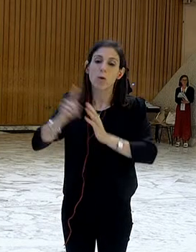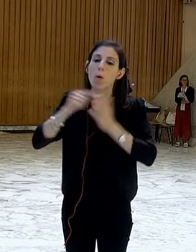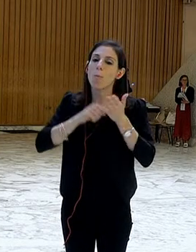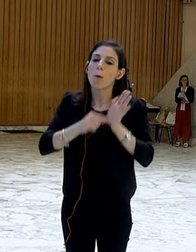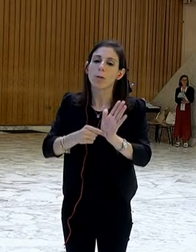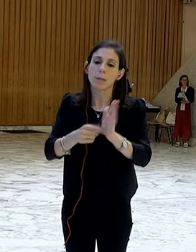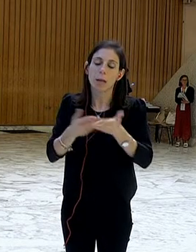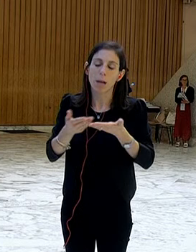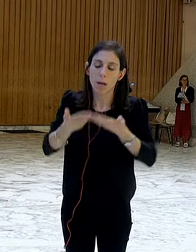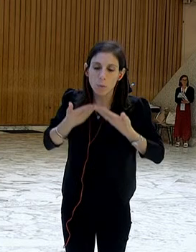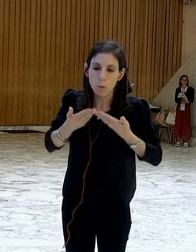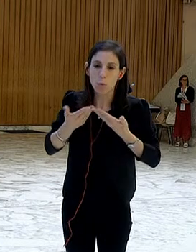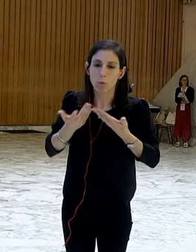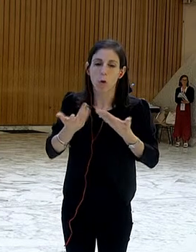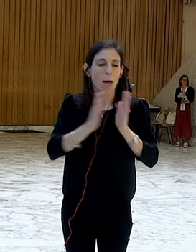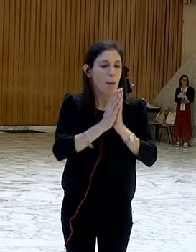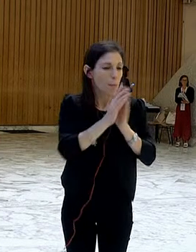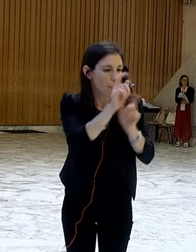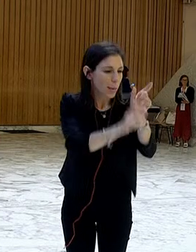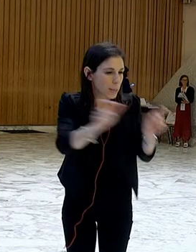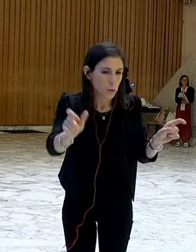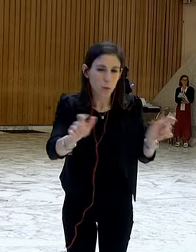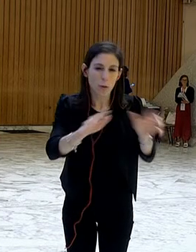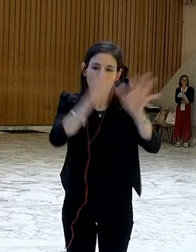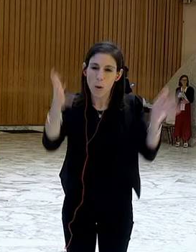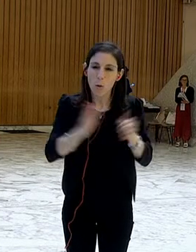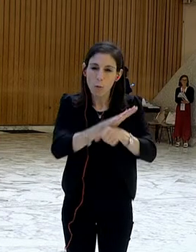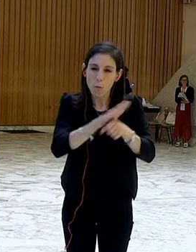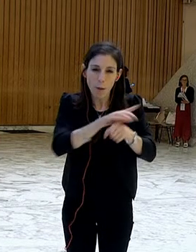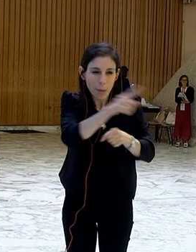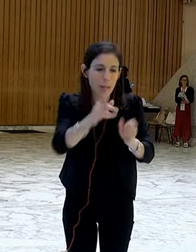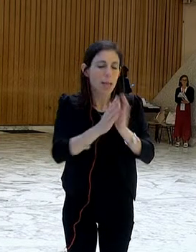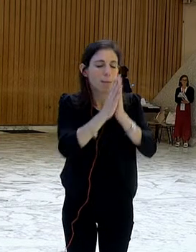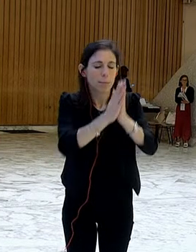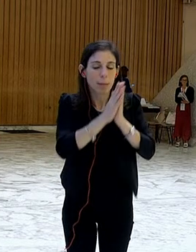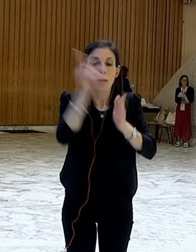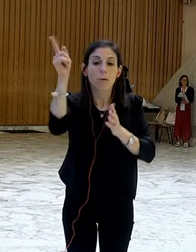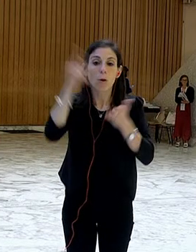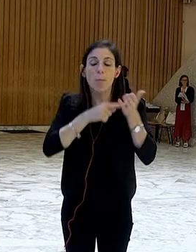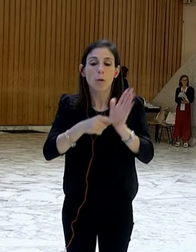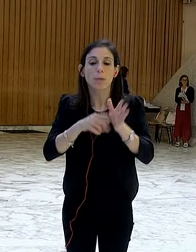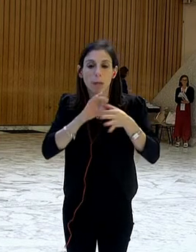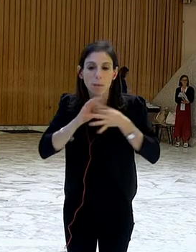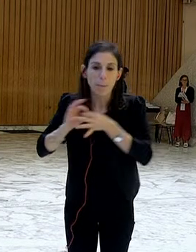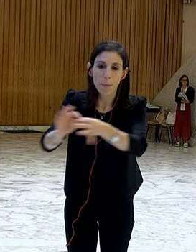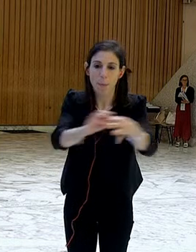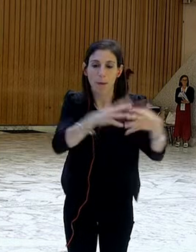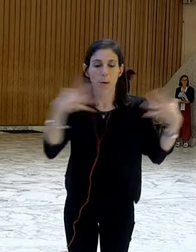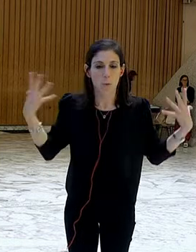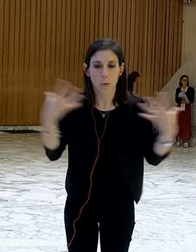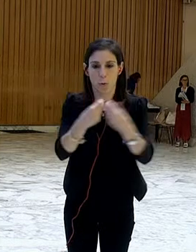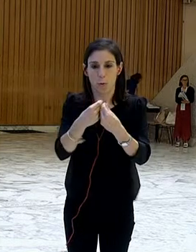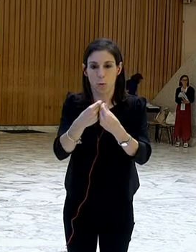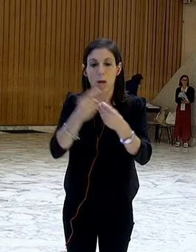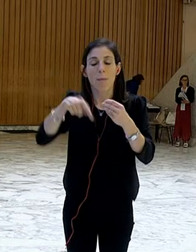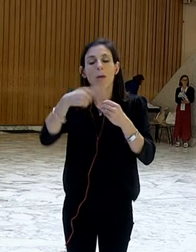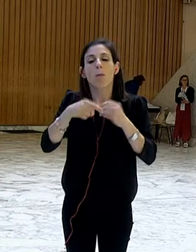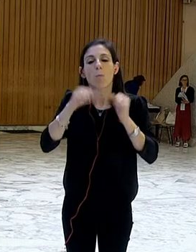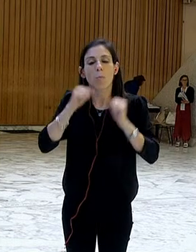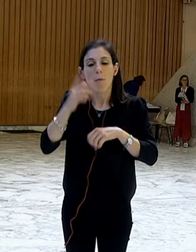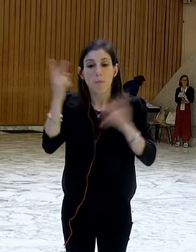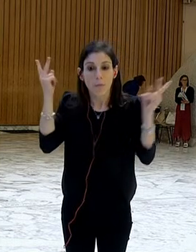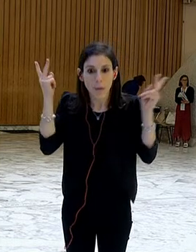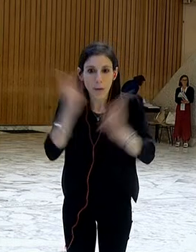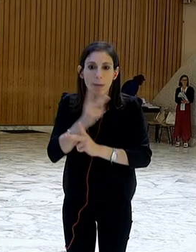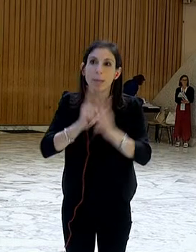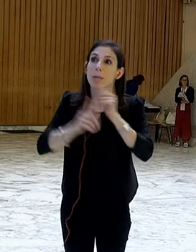le monde, la proximité de l'Église et surtout nous avons touché du doigt l'intervention de Dieu et son immense